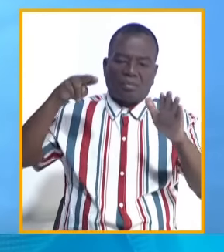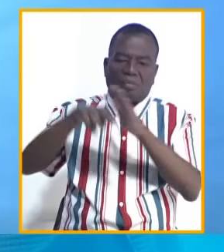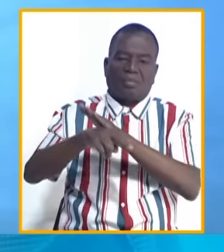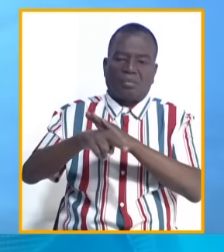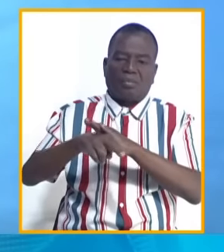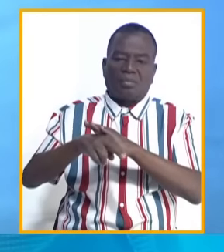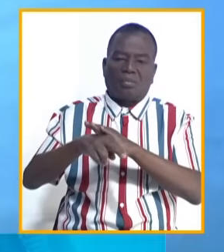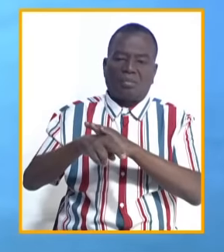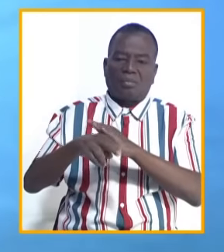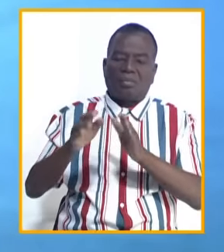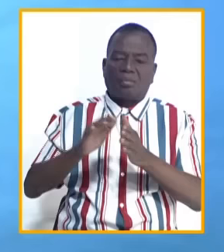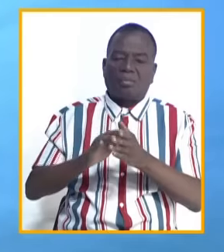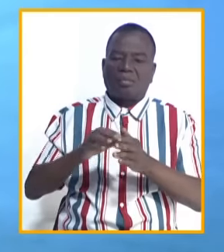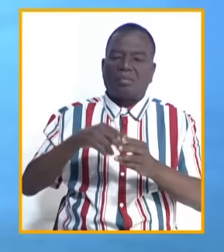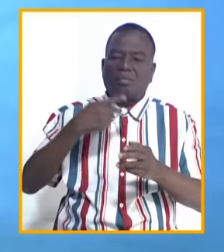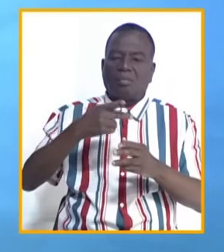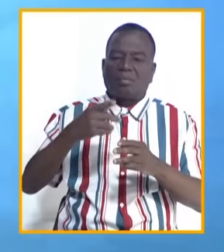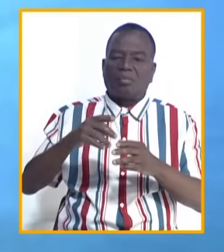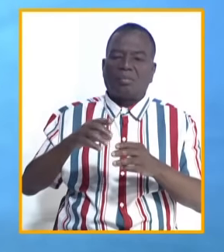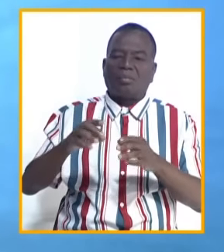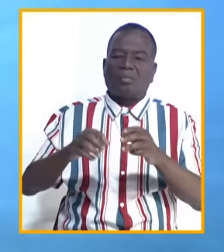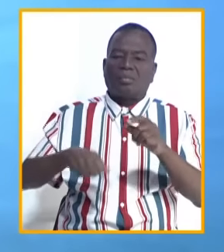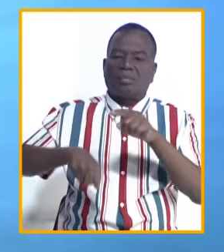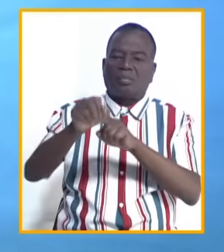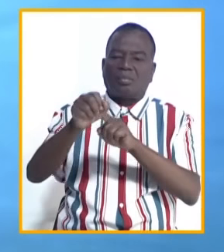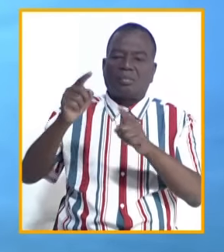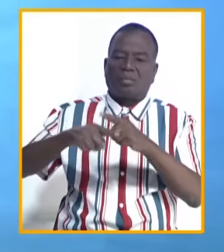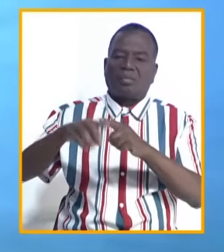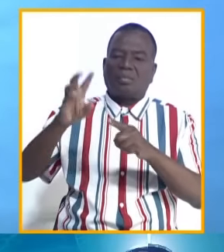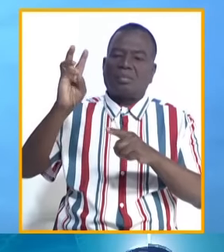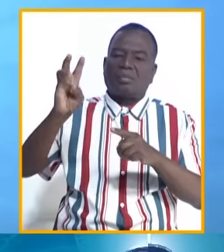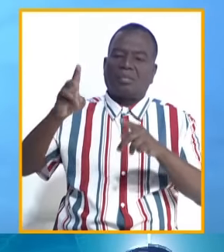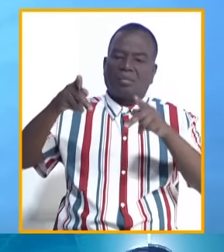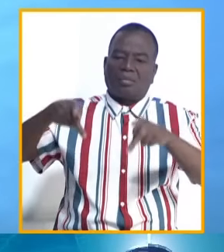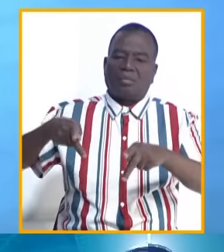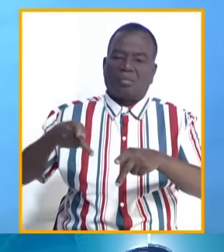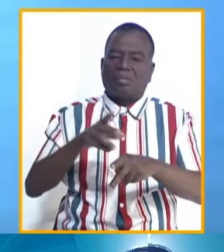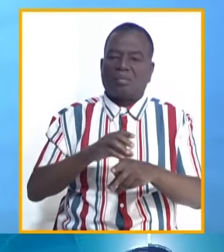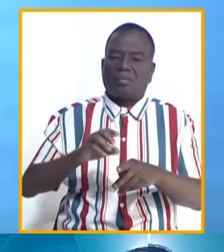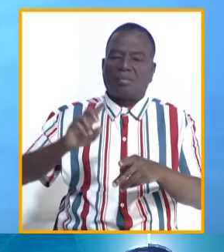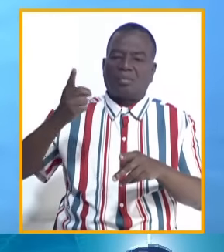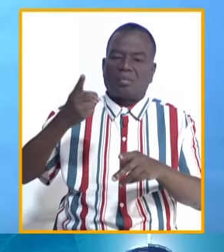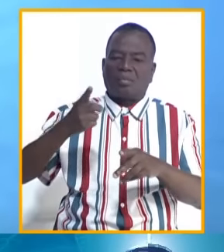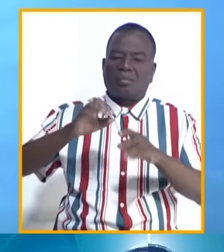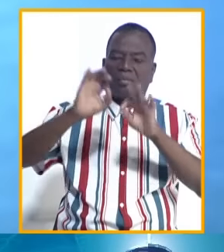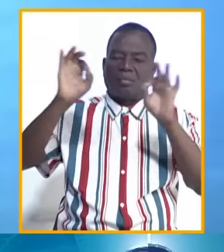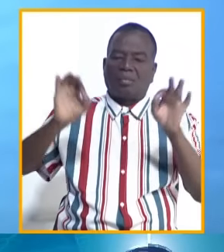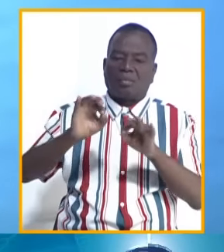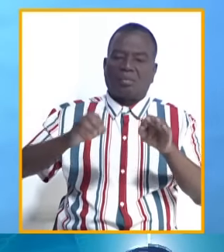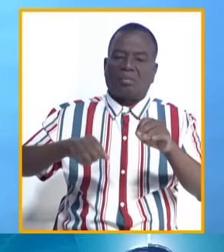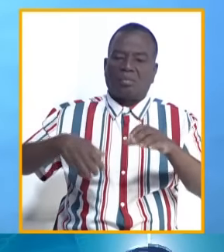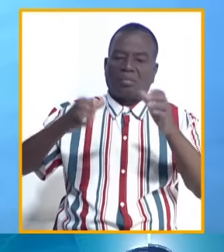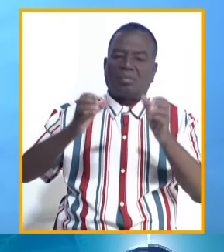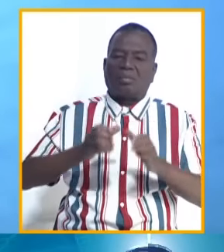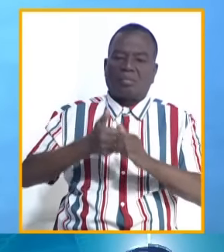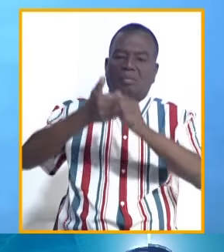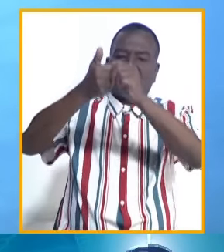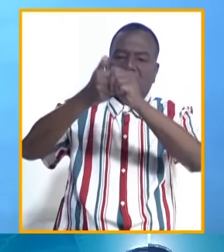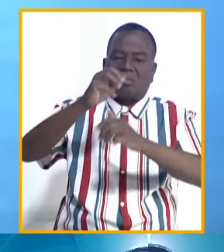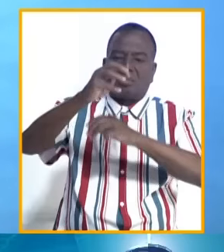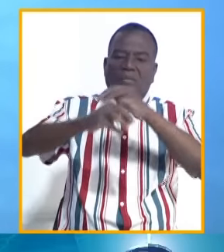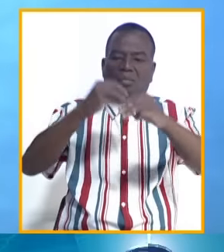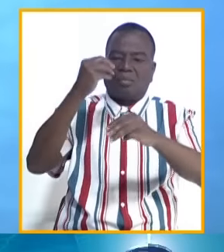Allez-y. Allez, avec 122 buts inscrits en 31 matchs, là on parle donc de la Maramonde 2024, si vous voulez,